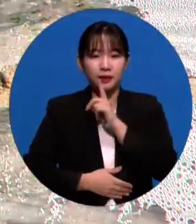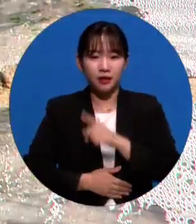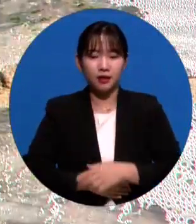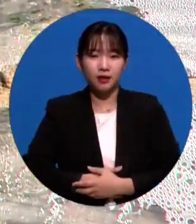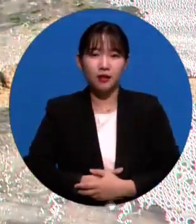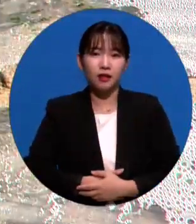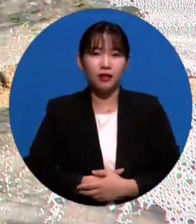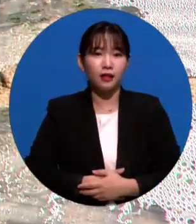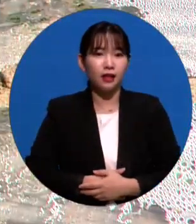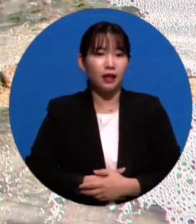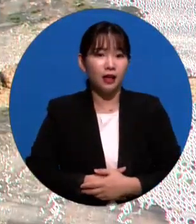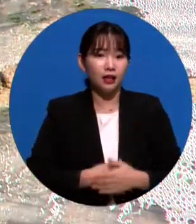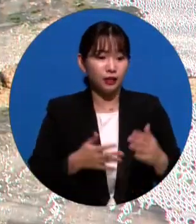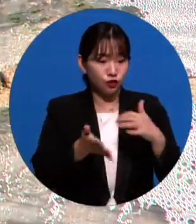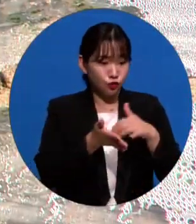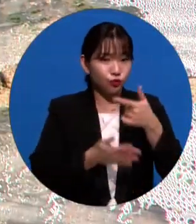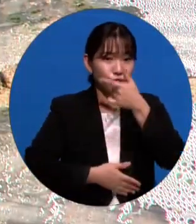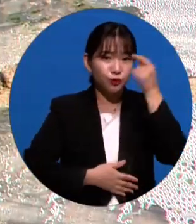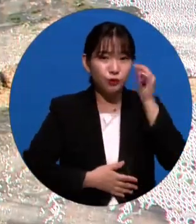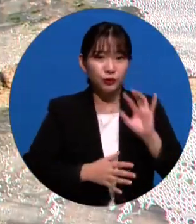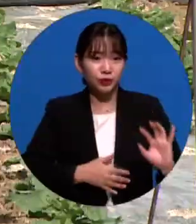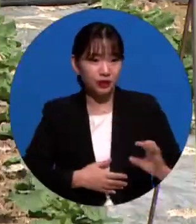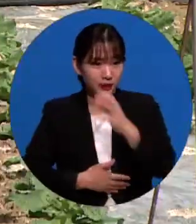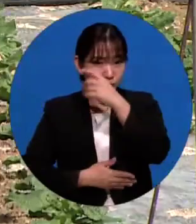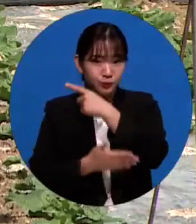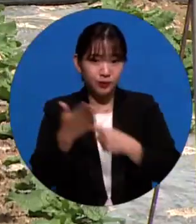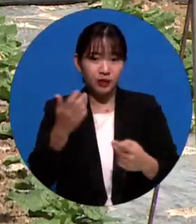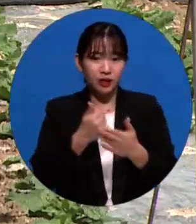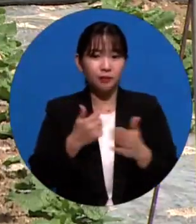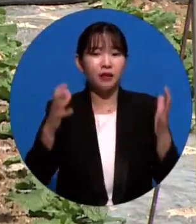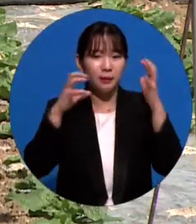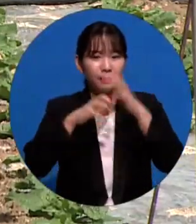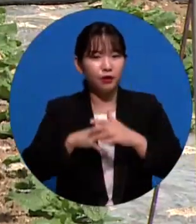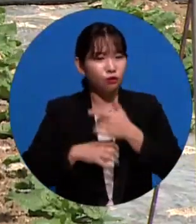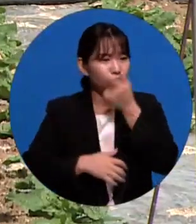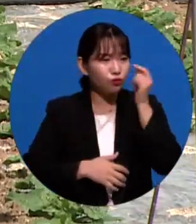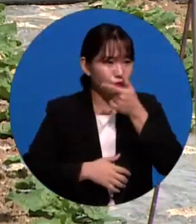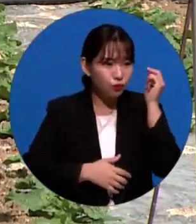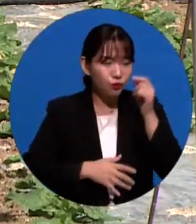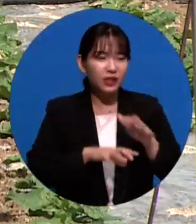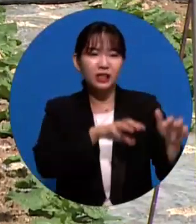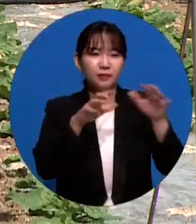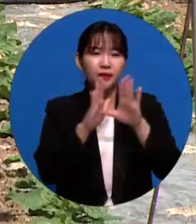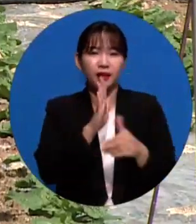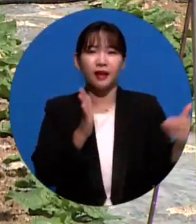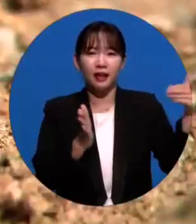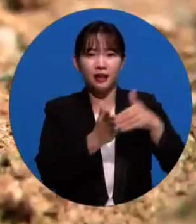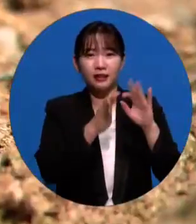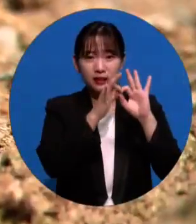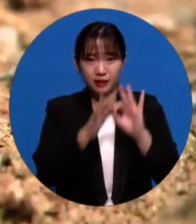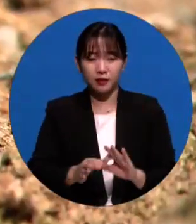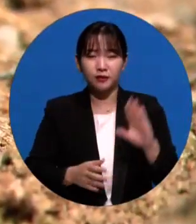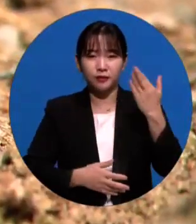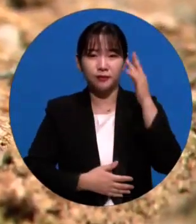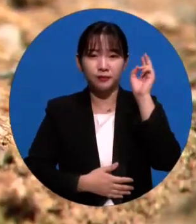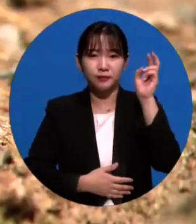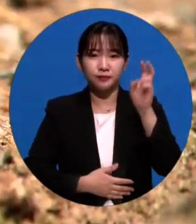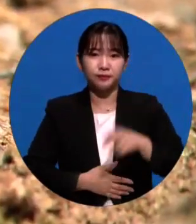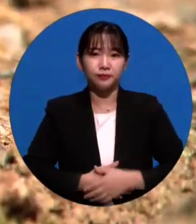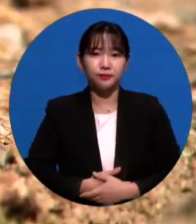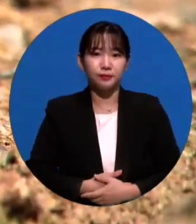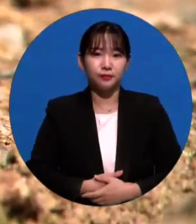수급 부족 에 태풍 피해로 배추 품 비 현상은 김장 책까지 장기화 될 전망입니다 mbc 뉴스 신광